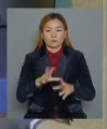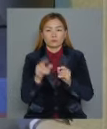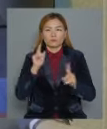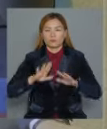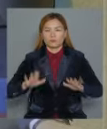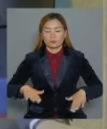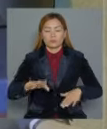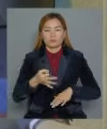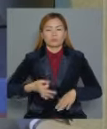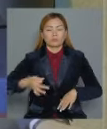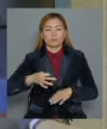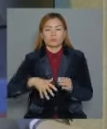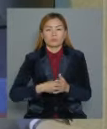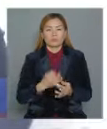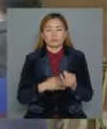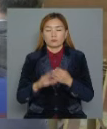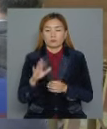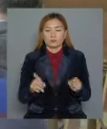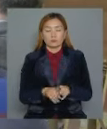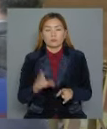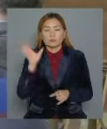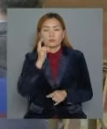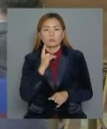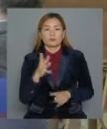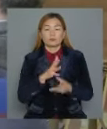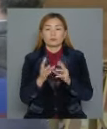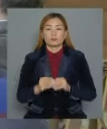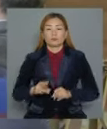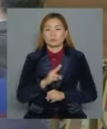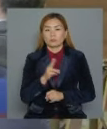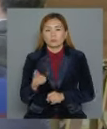отырысында облыс бюджеті талқыланды. Десе де тыңдалған баяндамаларға